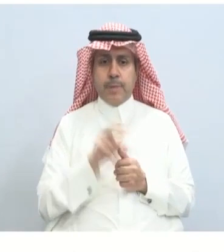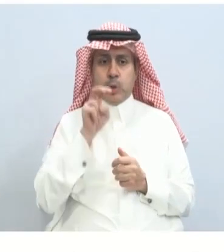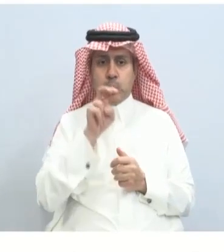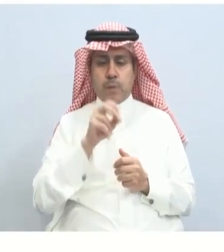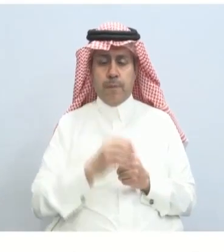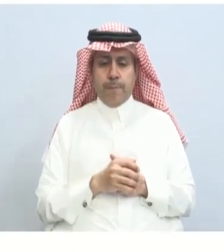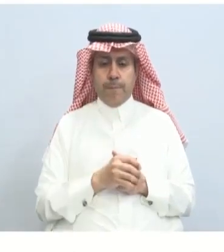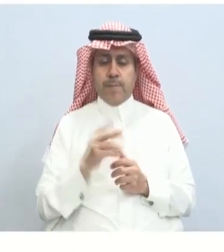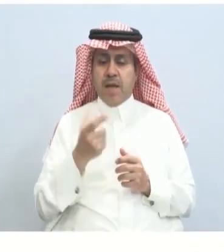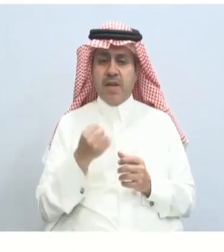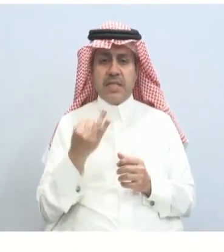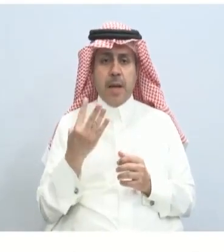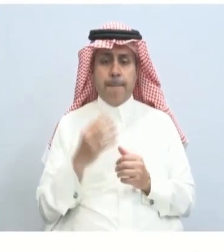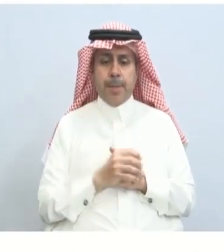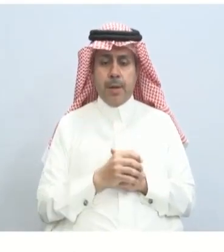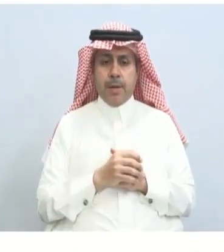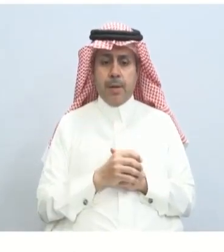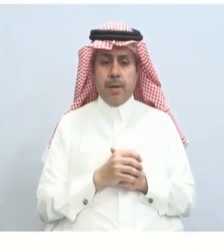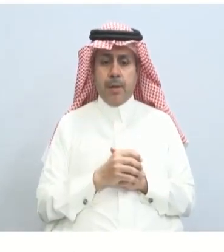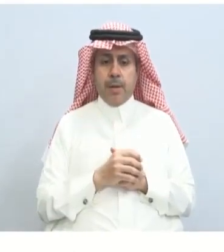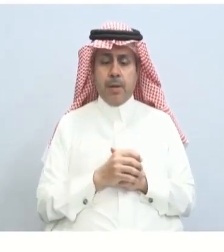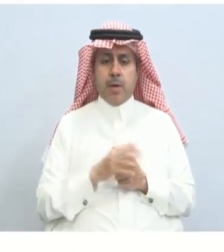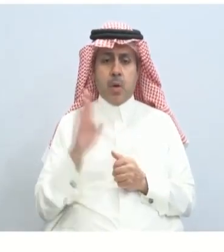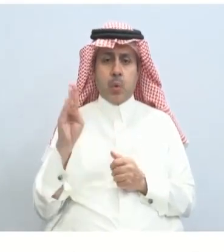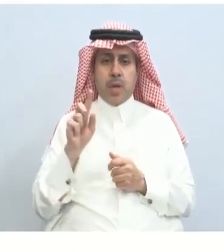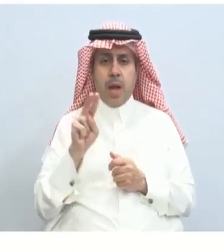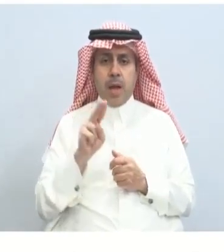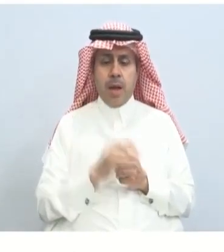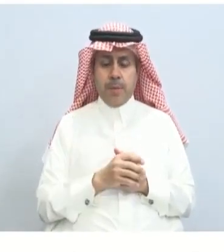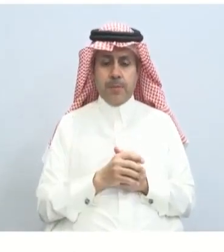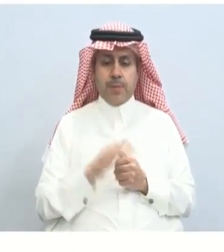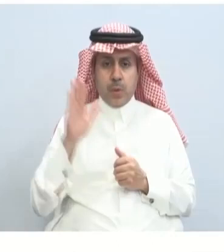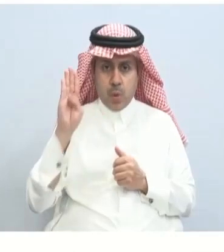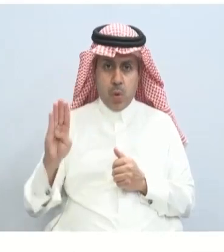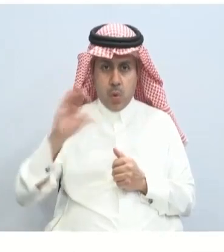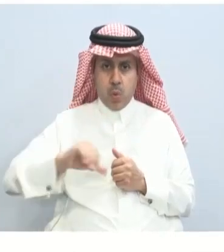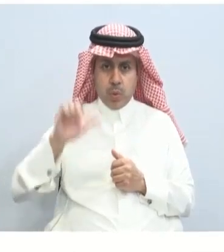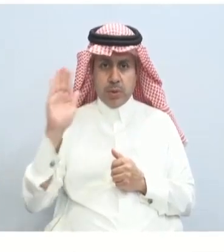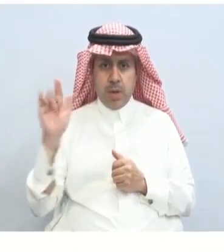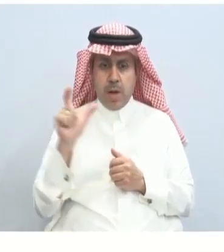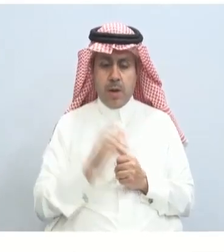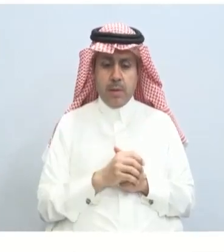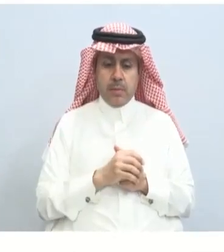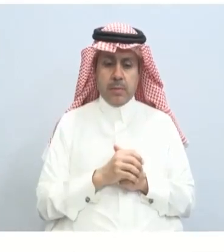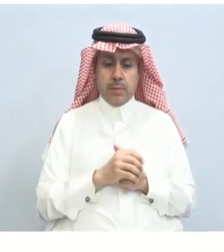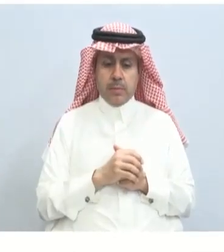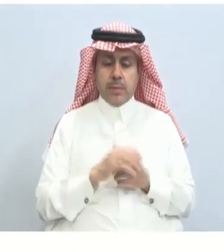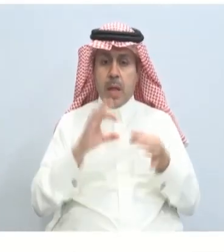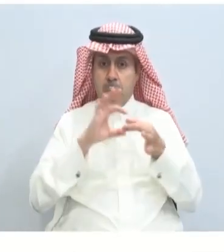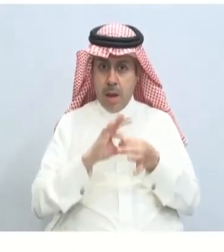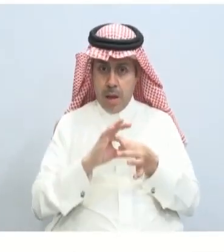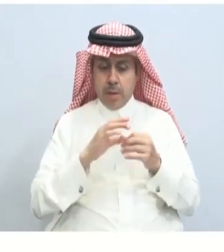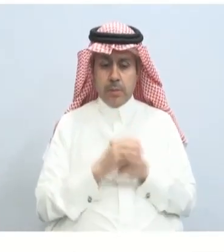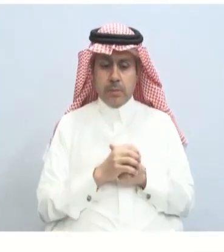الان كيف نحسب احنا او كيف نوجد الكوساين من خلال الساين طبعا العلاقه اللي عندي المشهوره انها